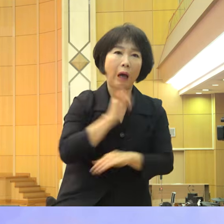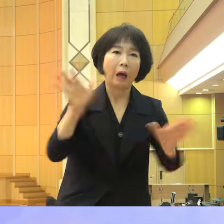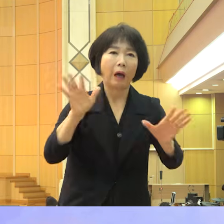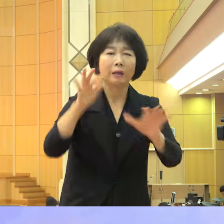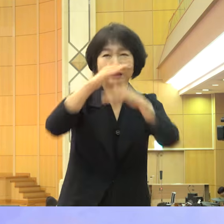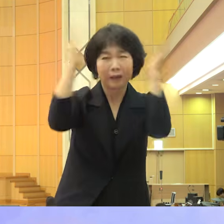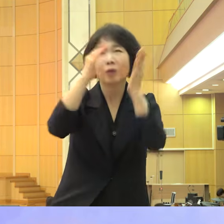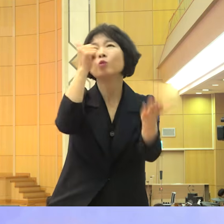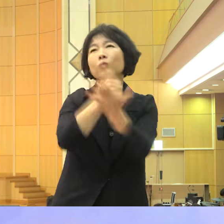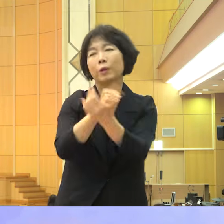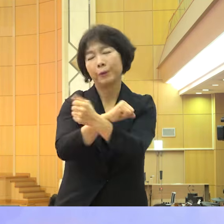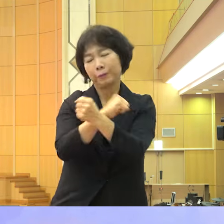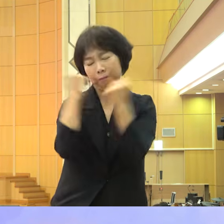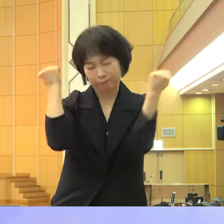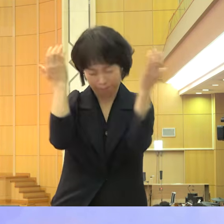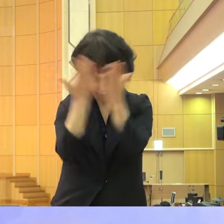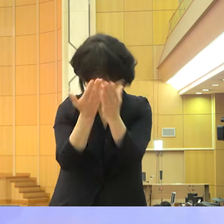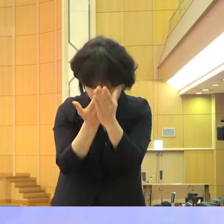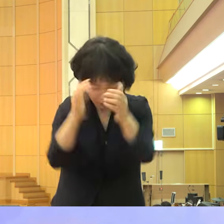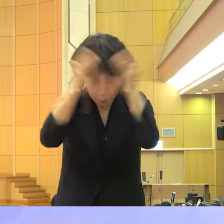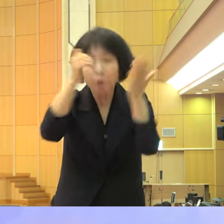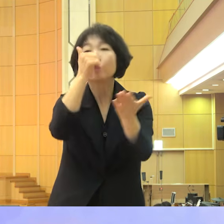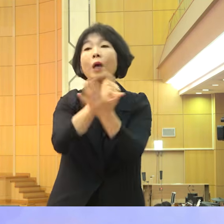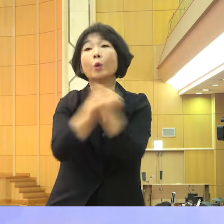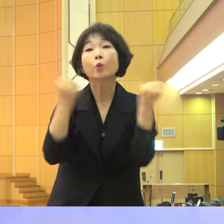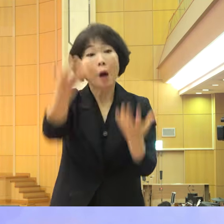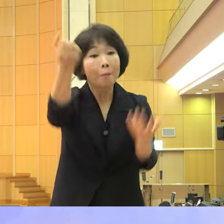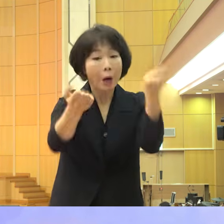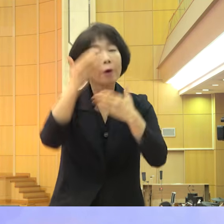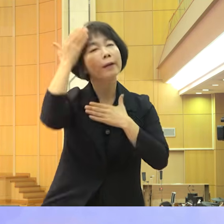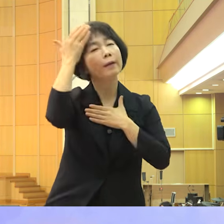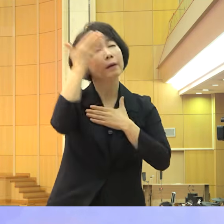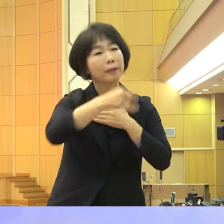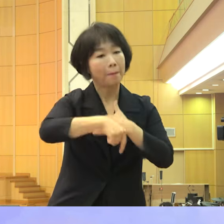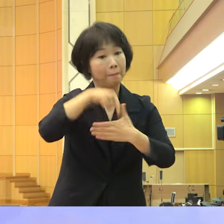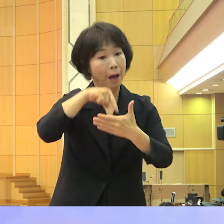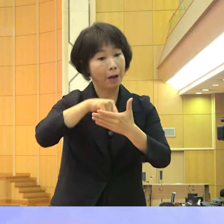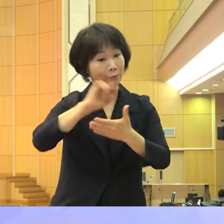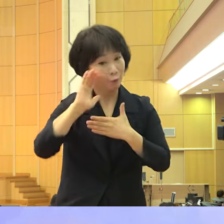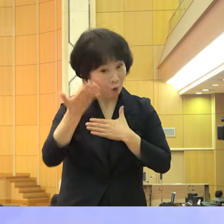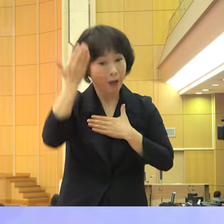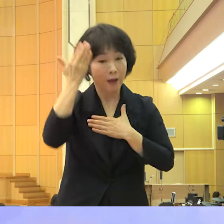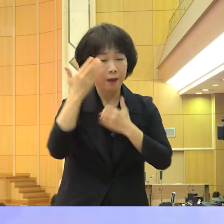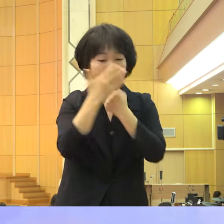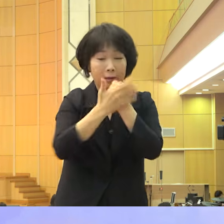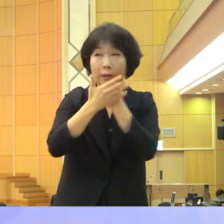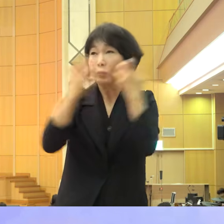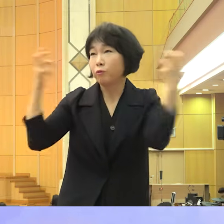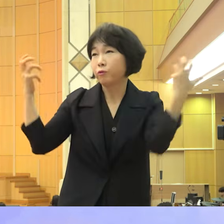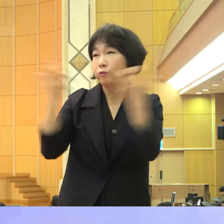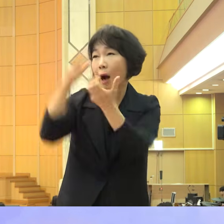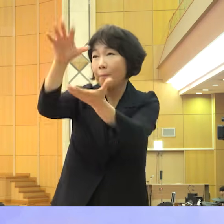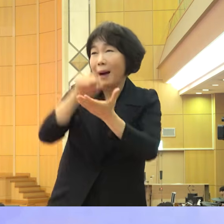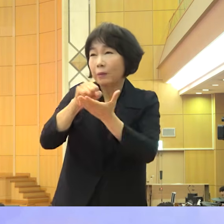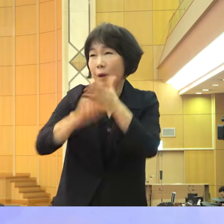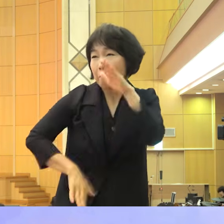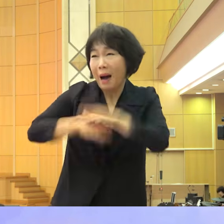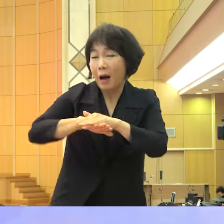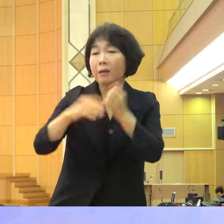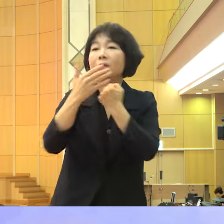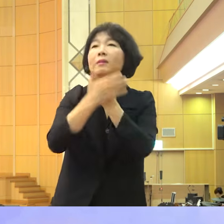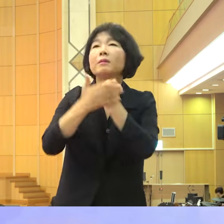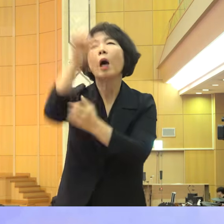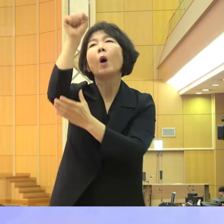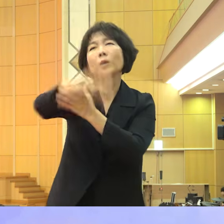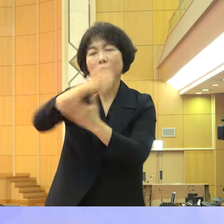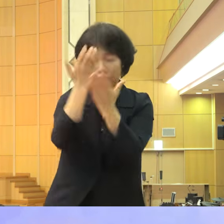다 용서하여 주셔서 모든 죄에 사함받고 깨끗한 심령 되어서 은혜 충만히 받는 시간 될 수 있도록